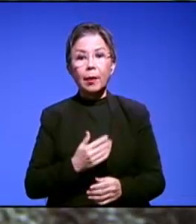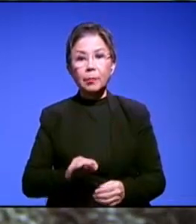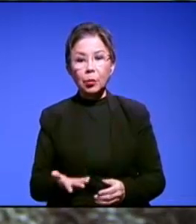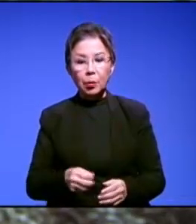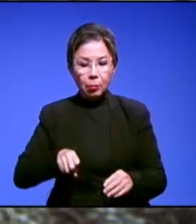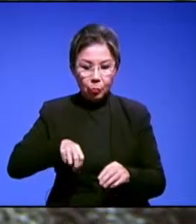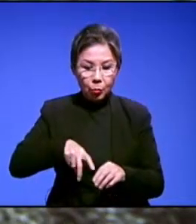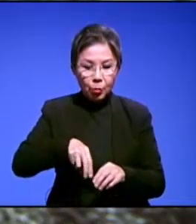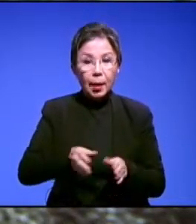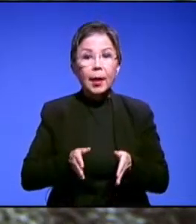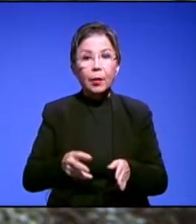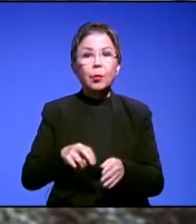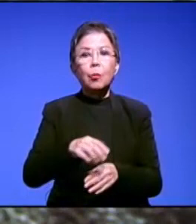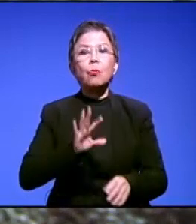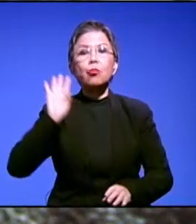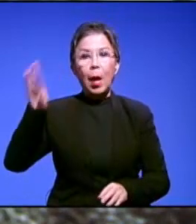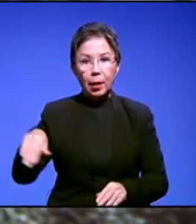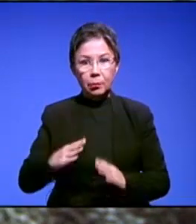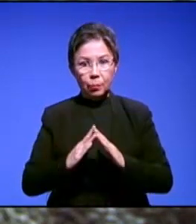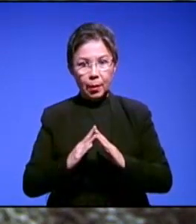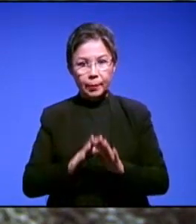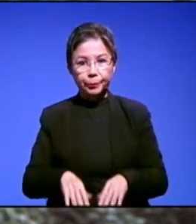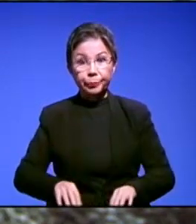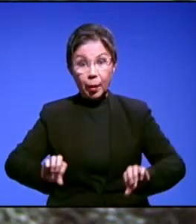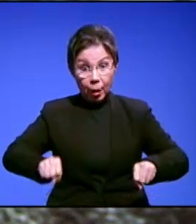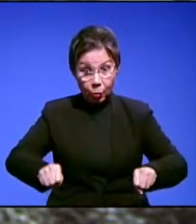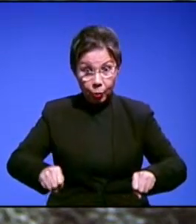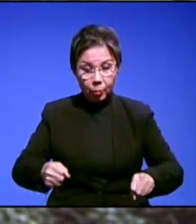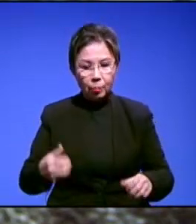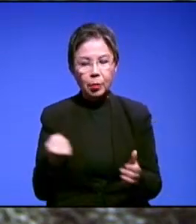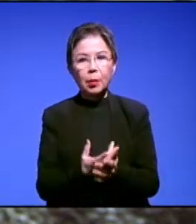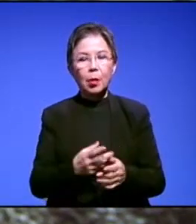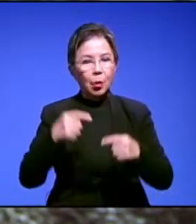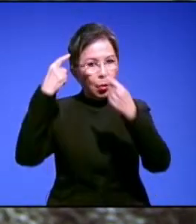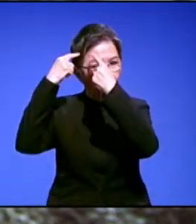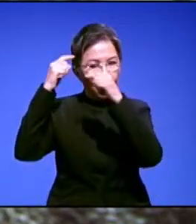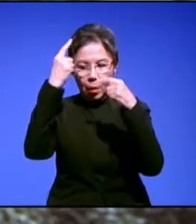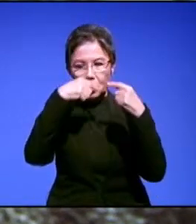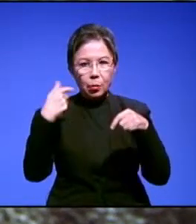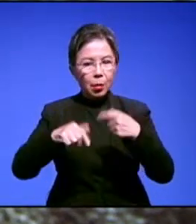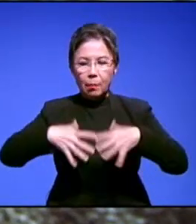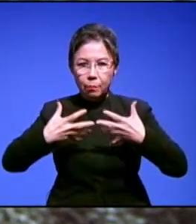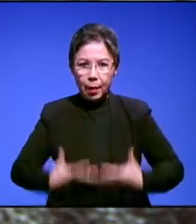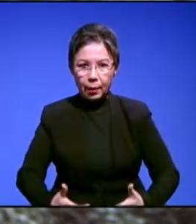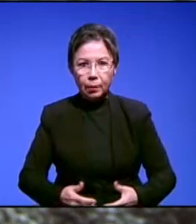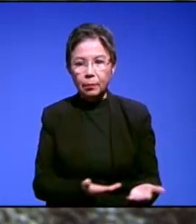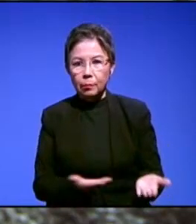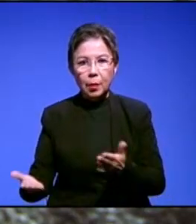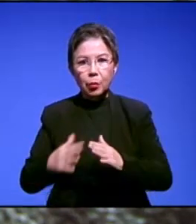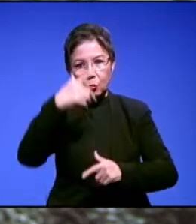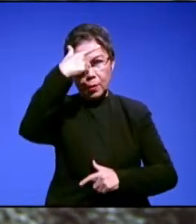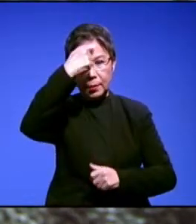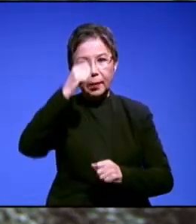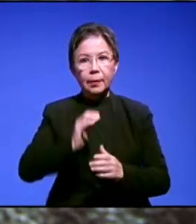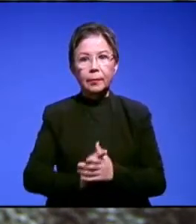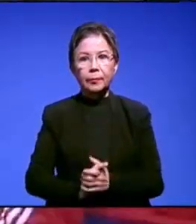jalan saat akan Kembali menuju rumahnya sementara pengendara motor yang menabrak mengalami luka di bagian wajahnya dan langsung dilarikan ke rumah